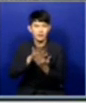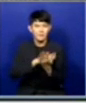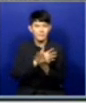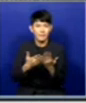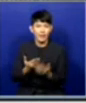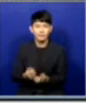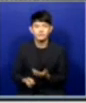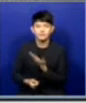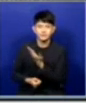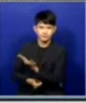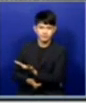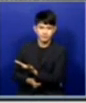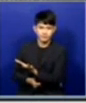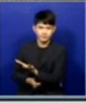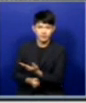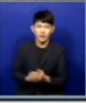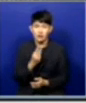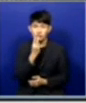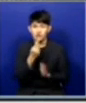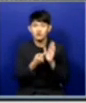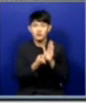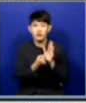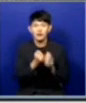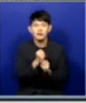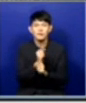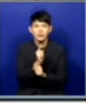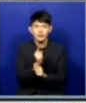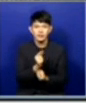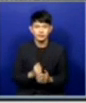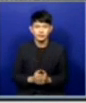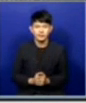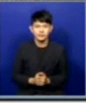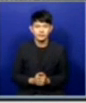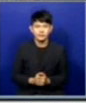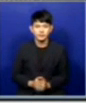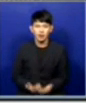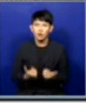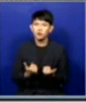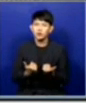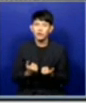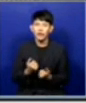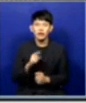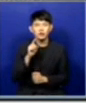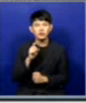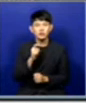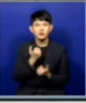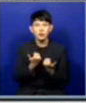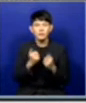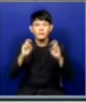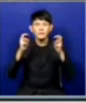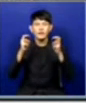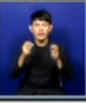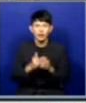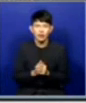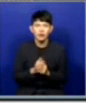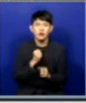แผนยุทธศาสตร์ชาติแล้วก็ทีนี้เนี่ยในเรื่องนี้นี่มันจะต้องมีการเข้าม